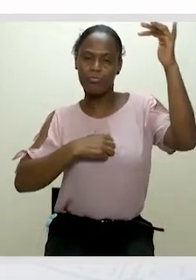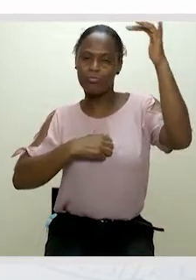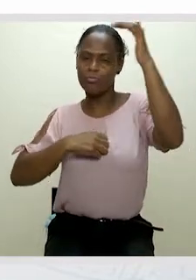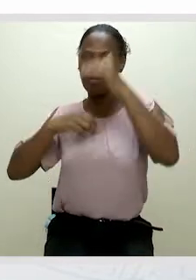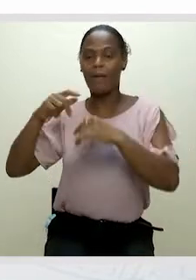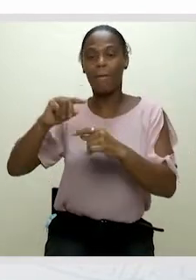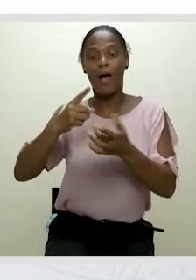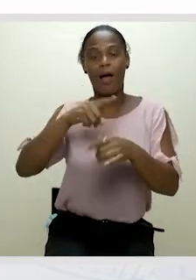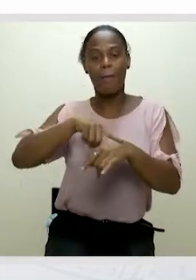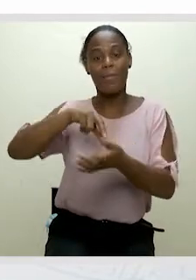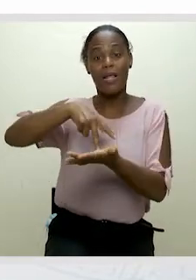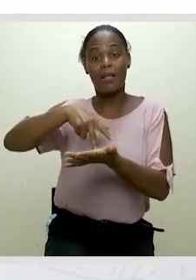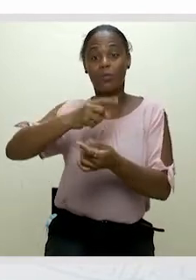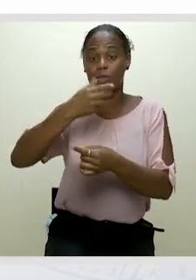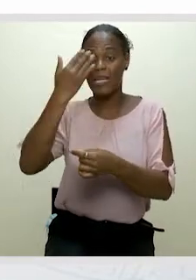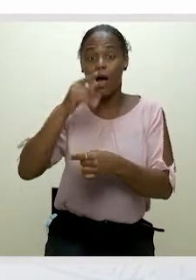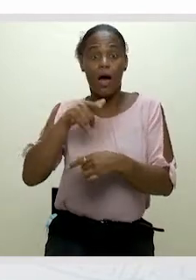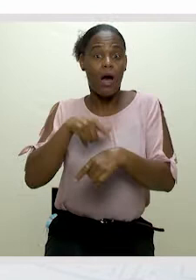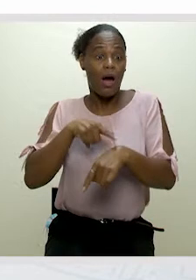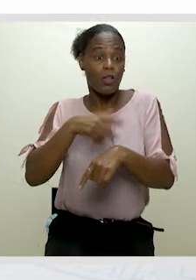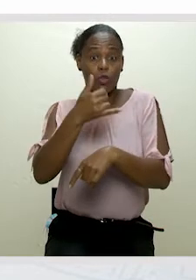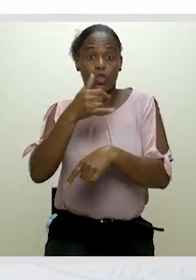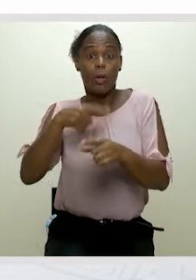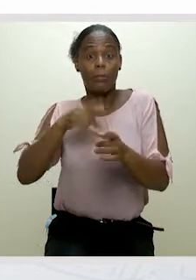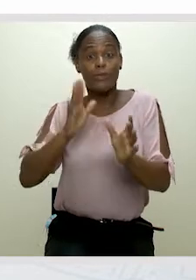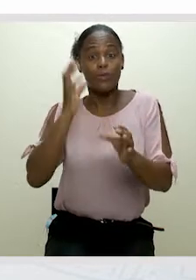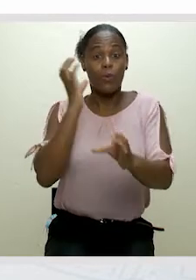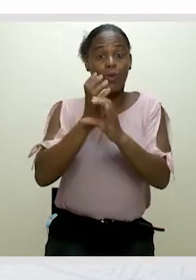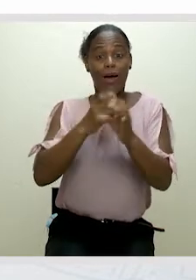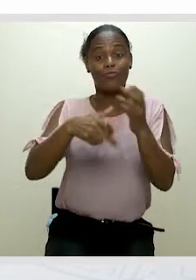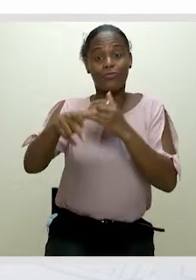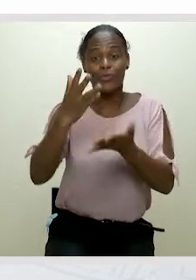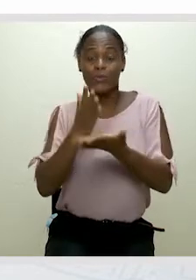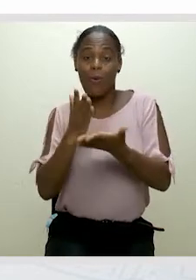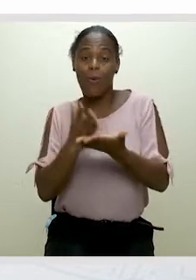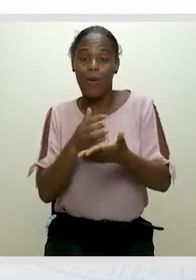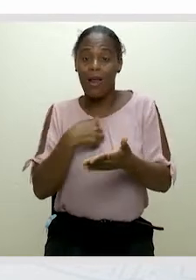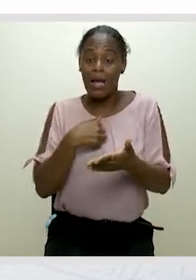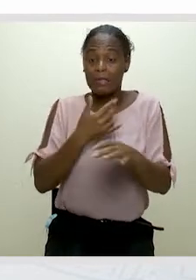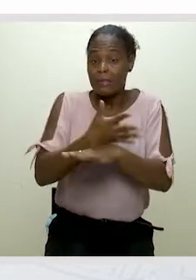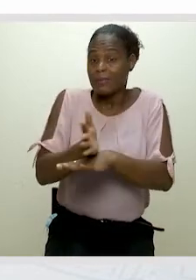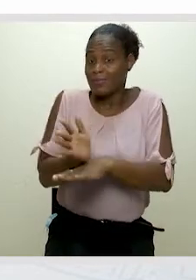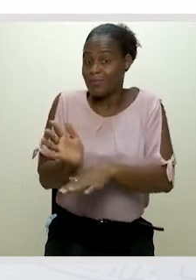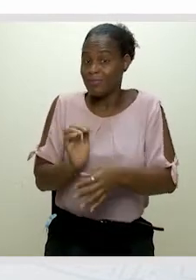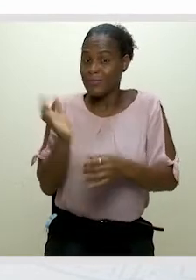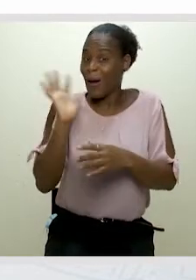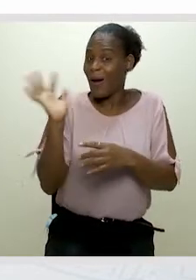est midi! Je dois prendre le bus pour aller à l'école. Je suis en retard. Au